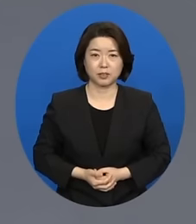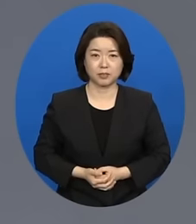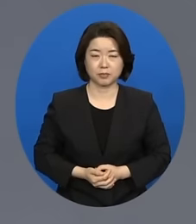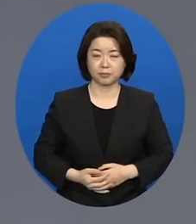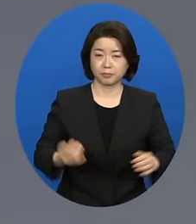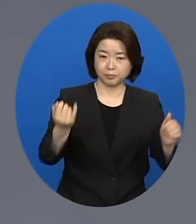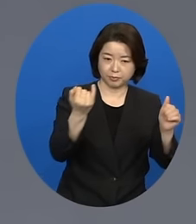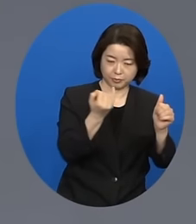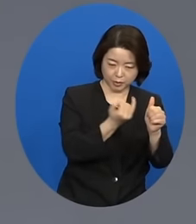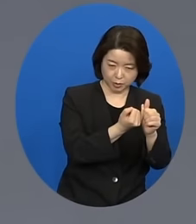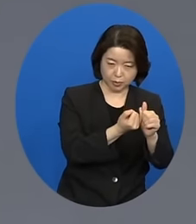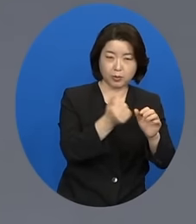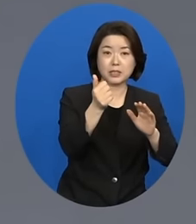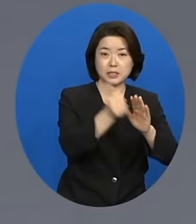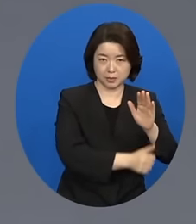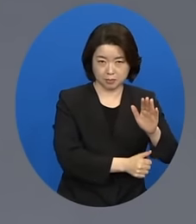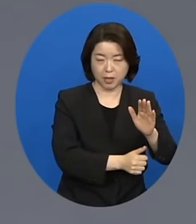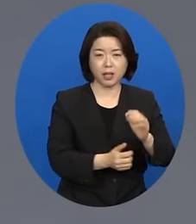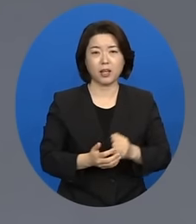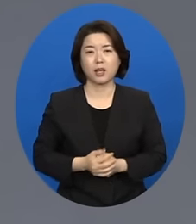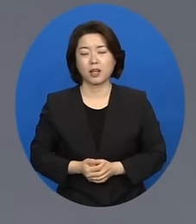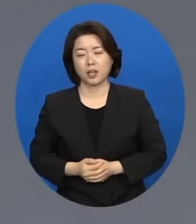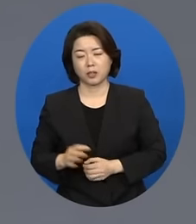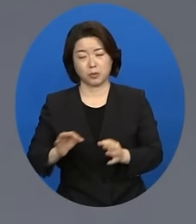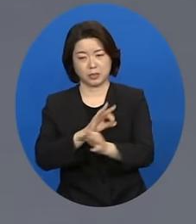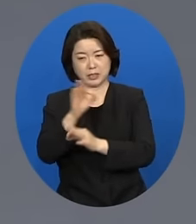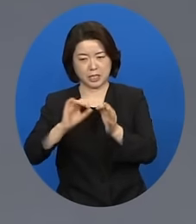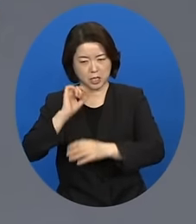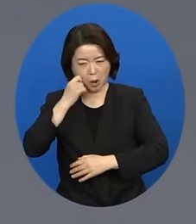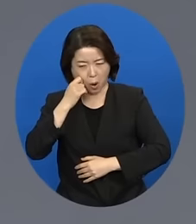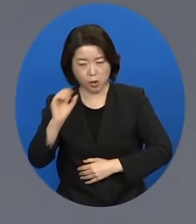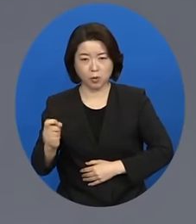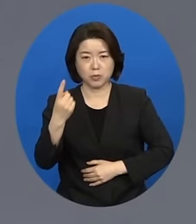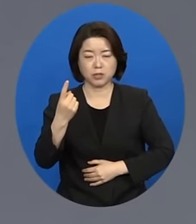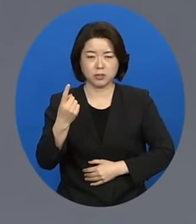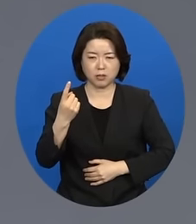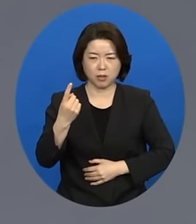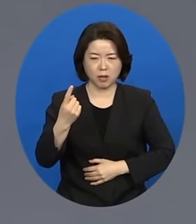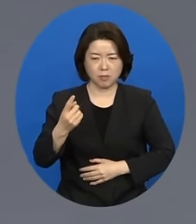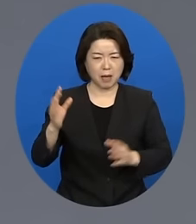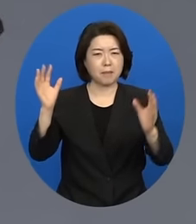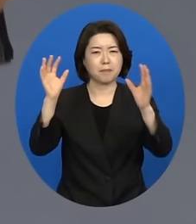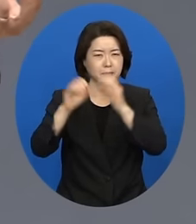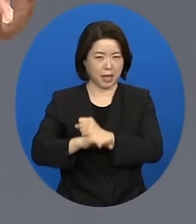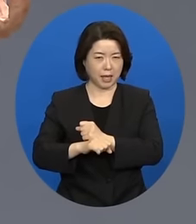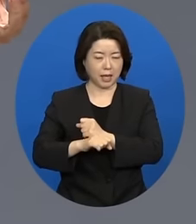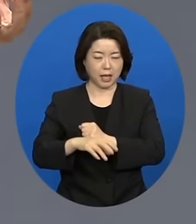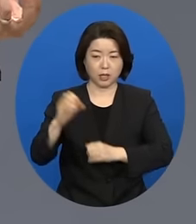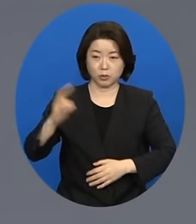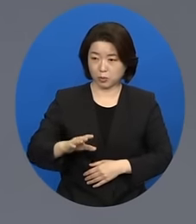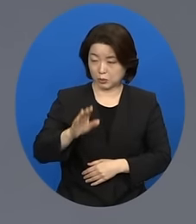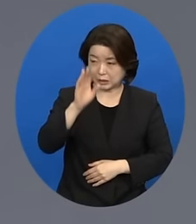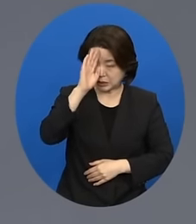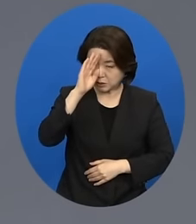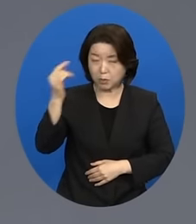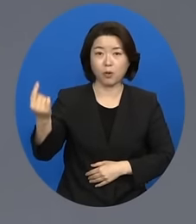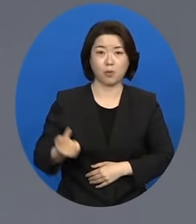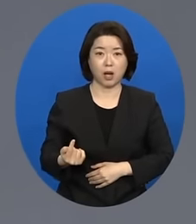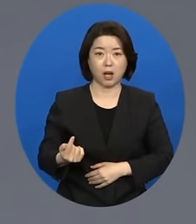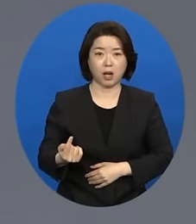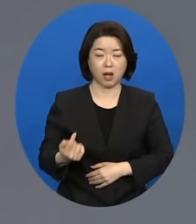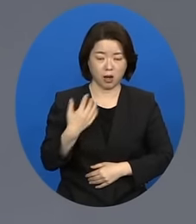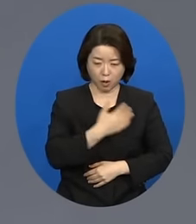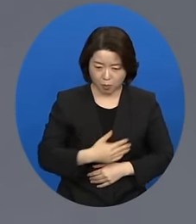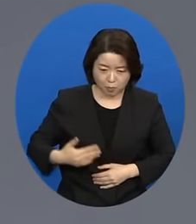결혼에 실패하고 또한 재정적인 어려움으로 인하여서 파산을 당하고 질병이 또한 찾아오게 되어서